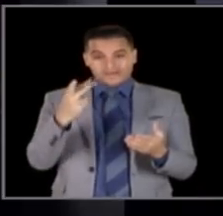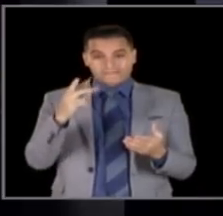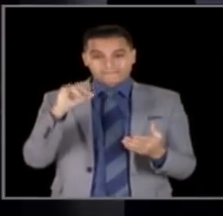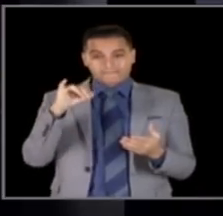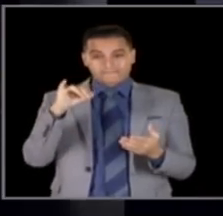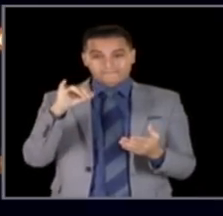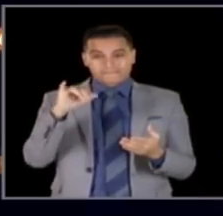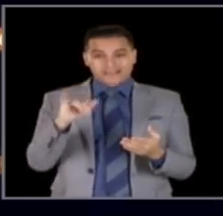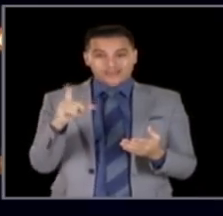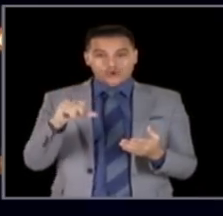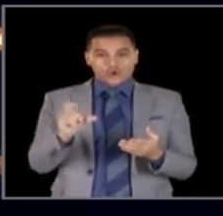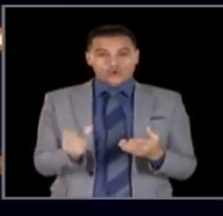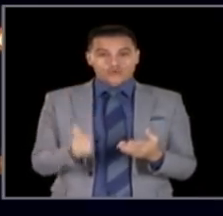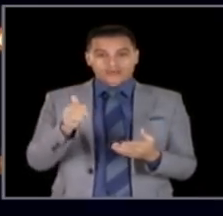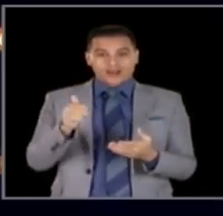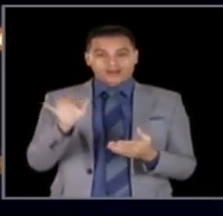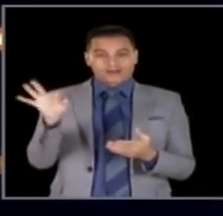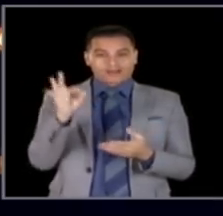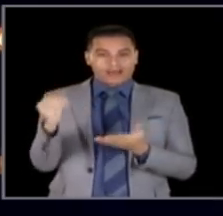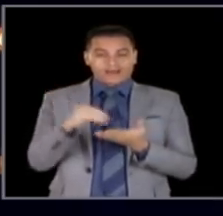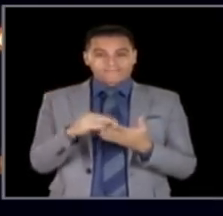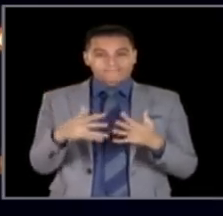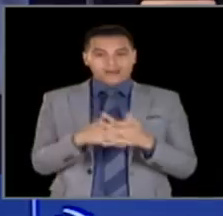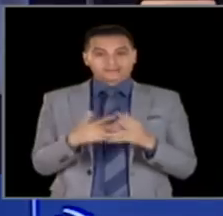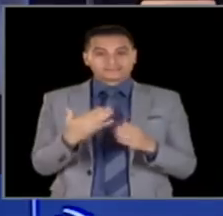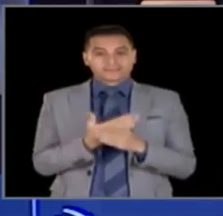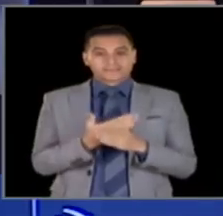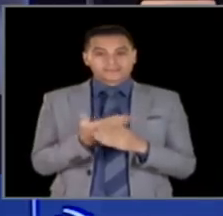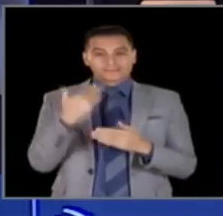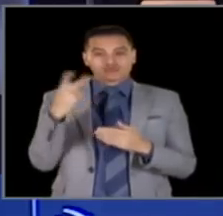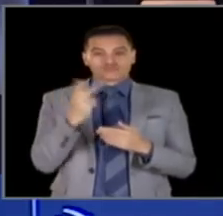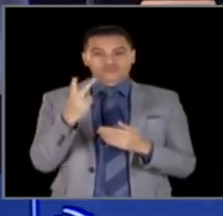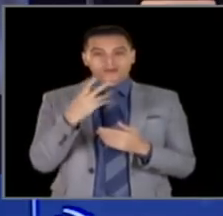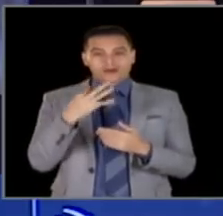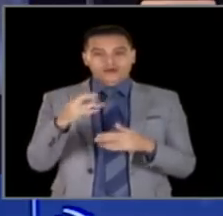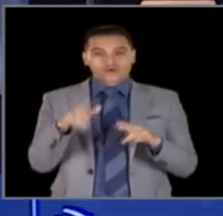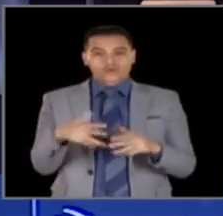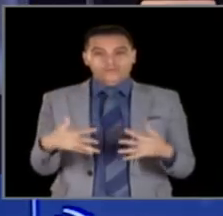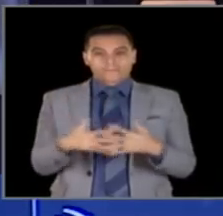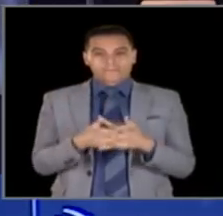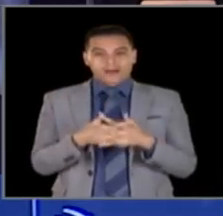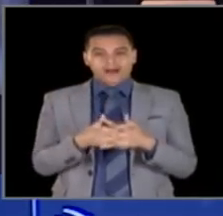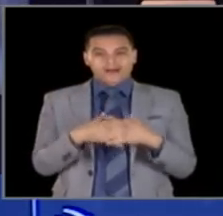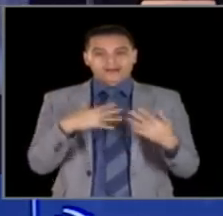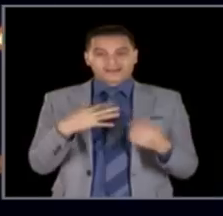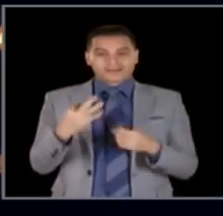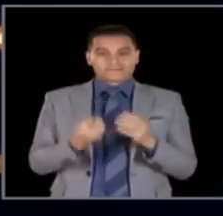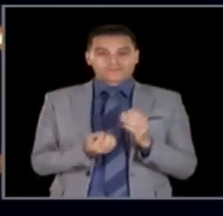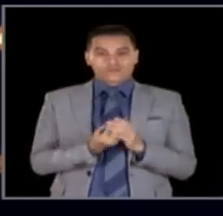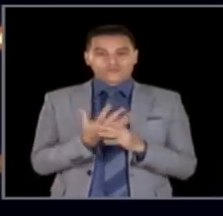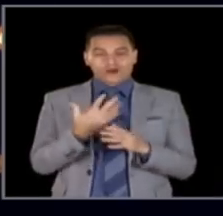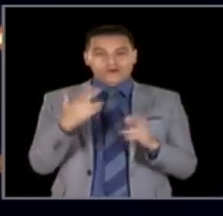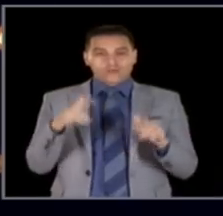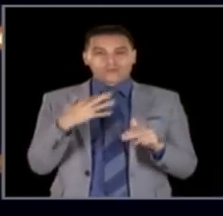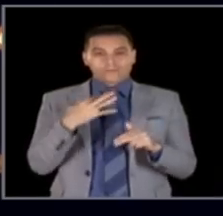ميرونا؟ الحمد لله. استدعوكي. آه. إيه اللي حصل؟ من يومين كده دخلوني على الجروب بتاعهم. فجأة لقيتي نفسك على